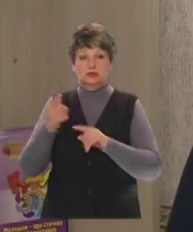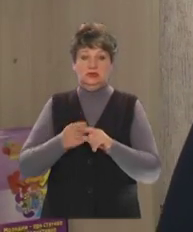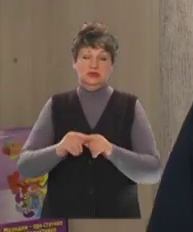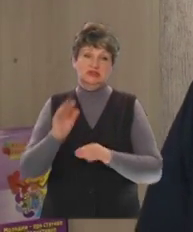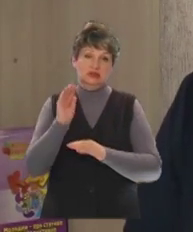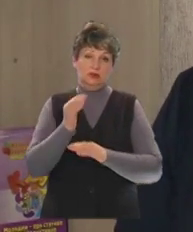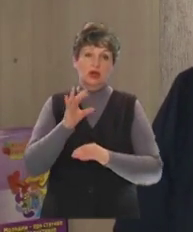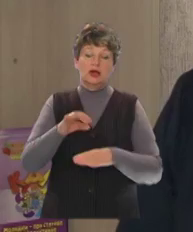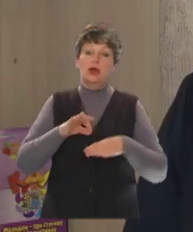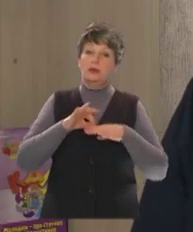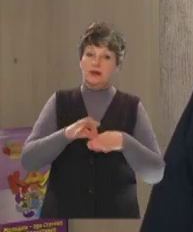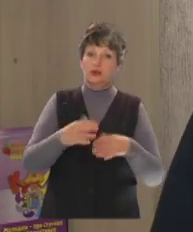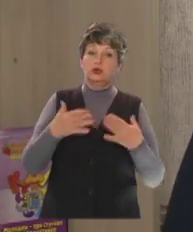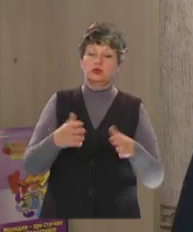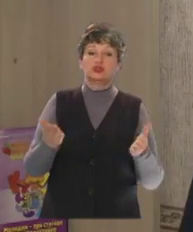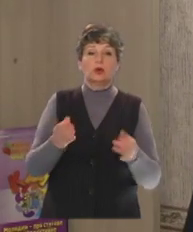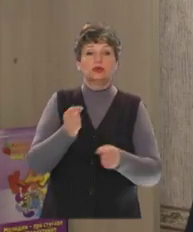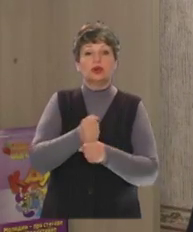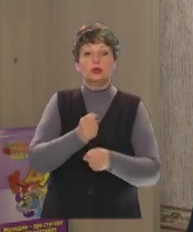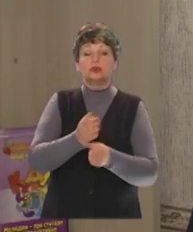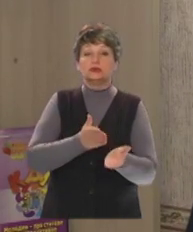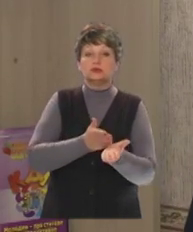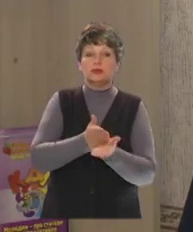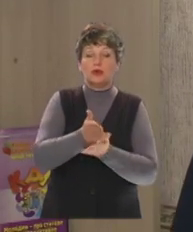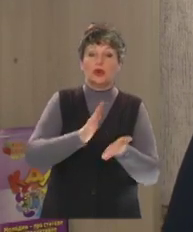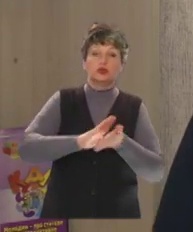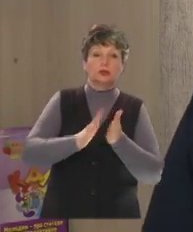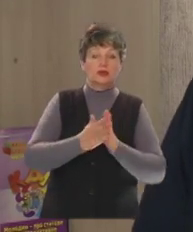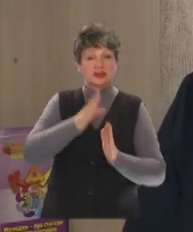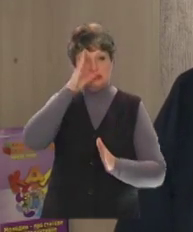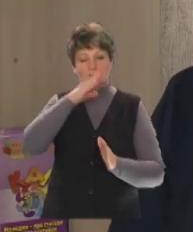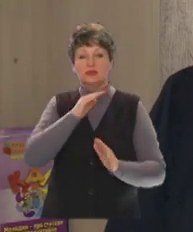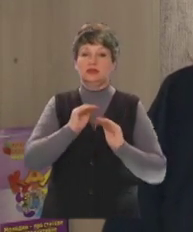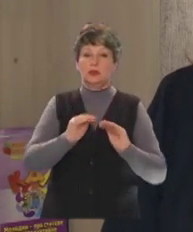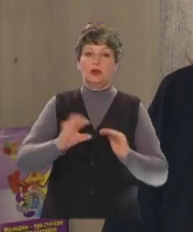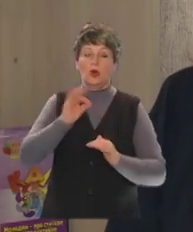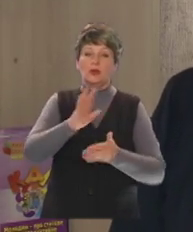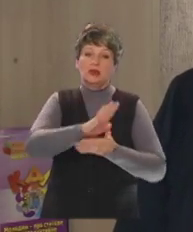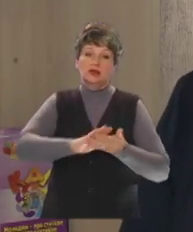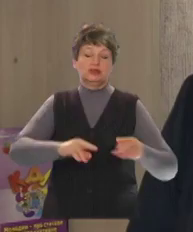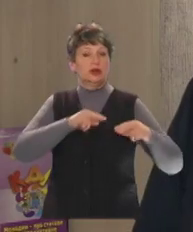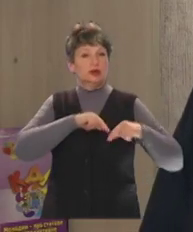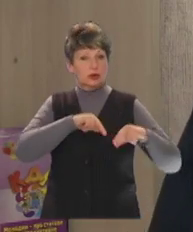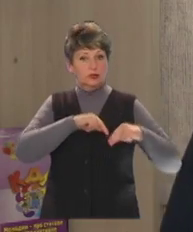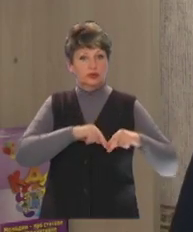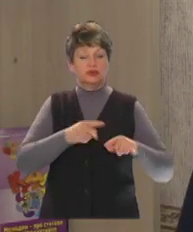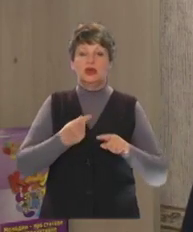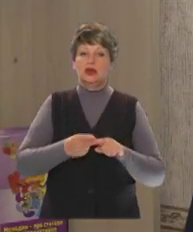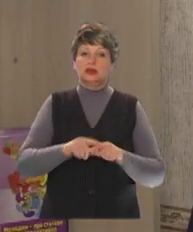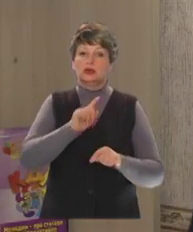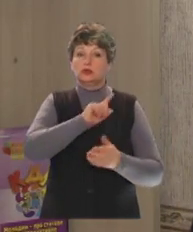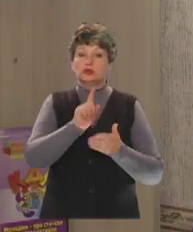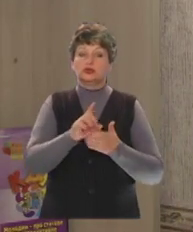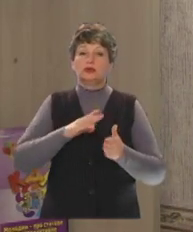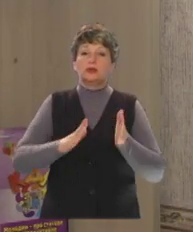в сім'ї дитині, і проводити вже якусь роботу сплановану, домовлятися з батьками і з дітьми про подальшу роботу. Тобто це може бути